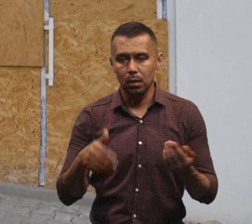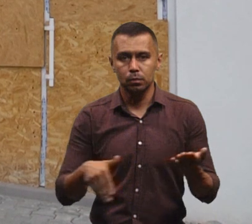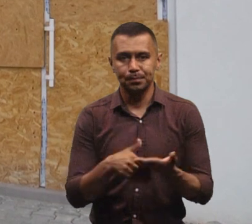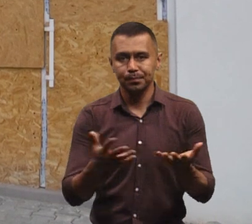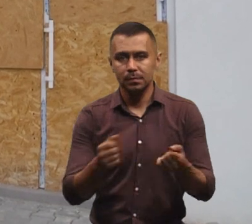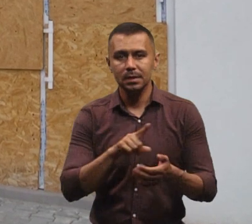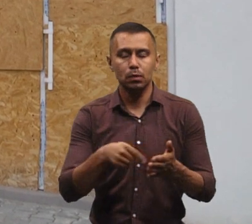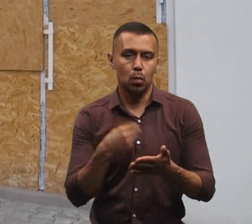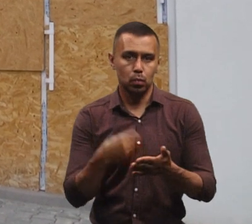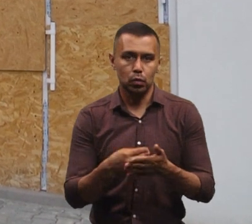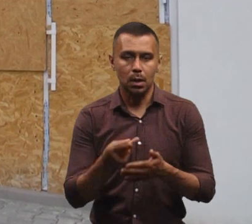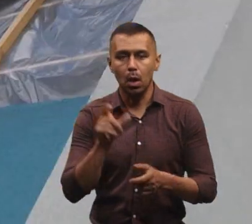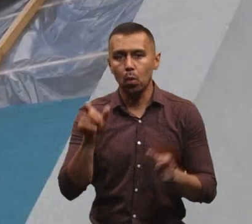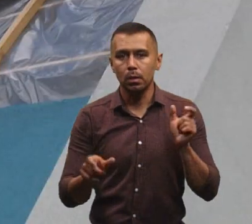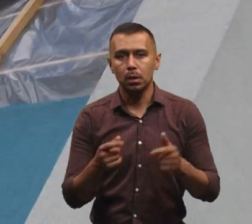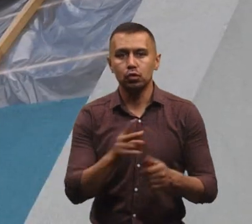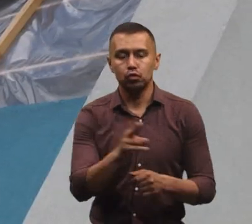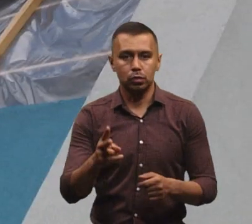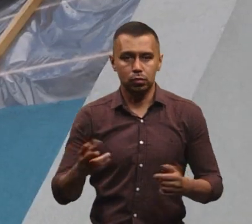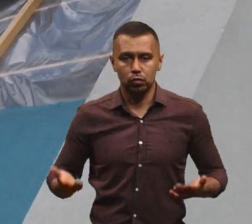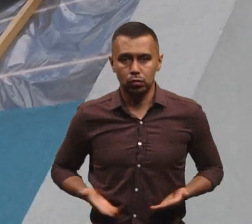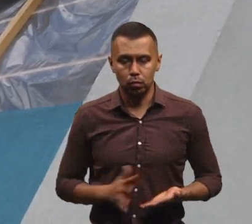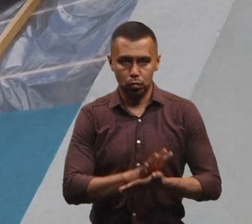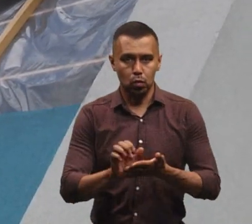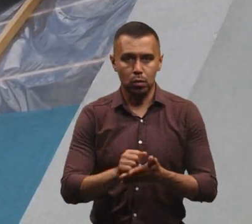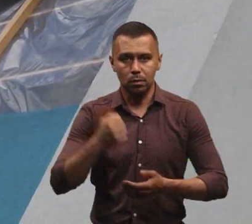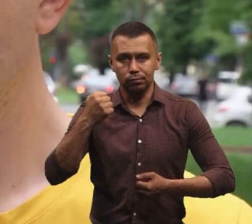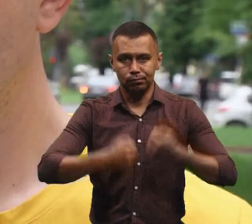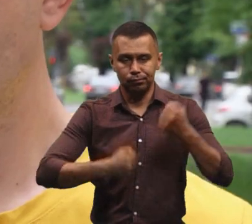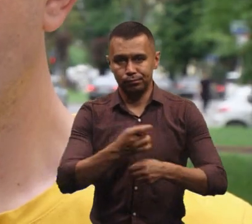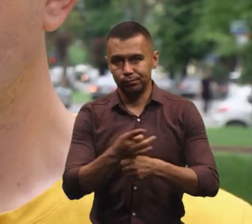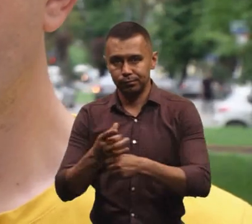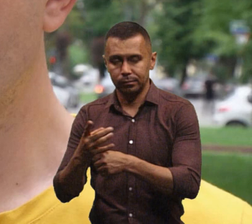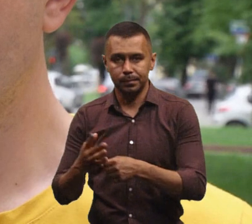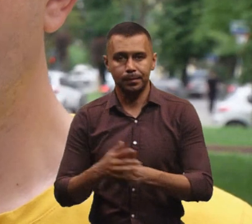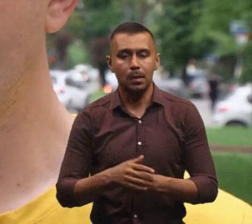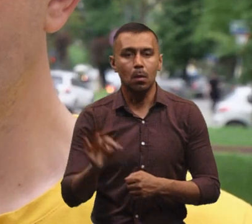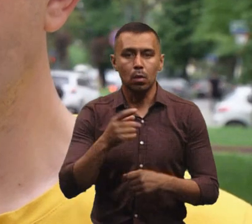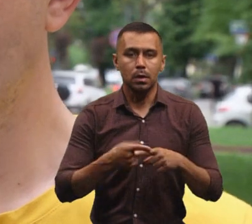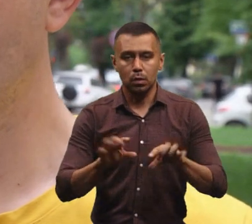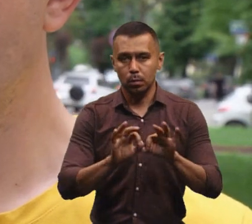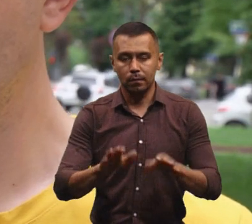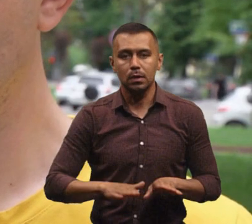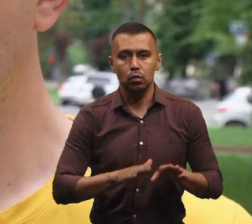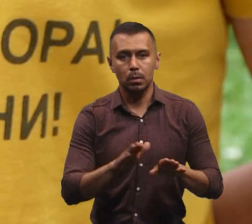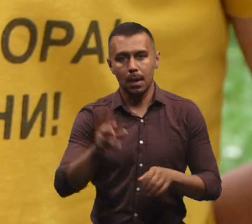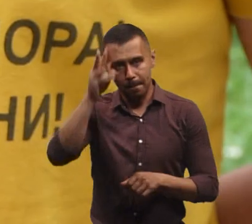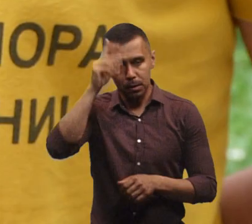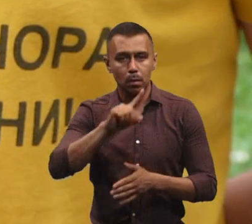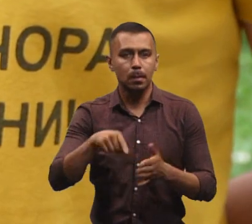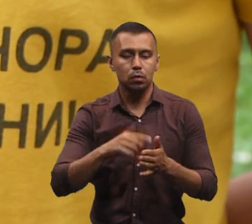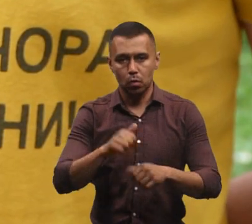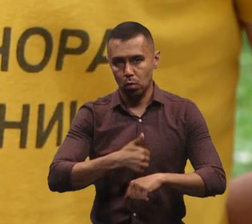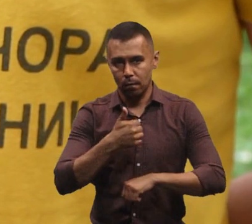взяли з міського бюджету для людей, чиє житло пошкодило ракетними ударами у Хмельницькій громаді. Про це розповів заступник Хмельницького міського